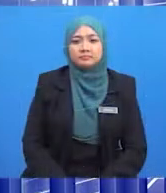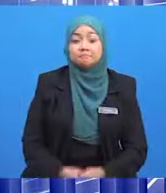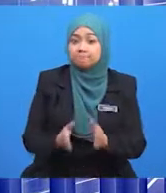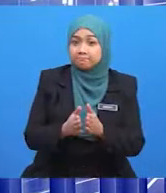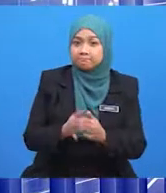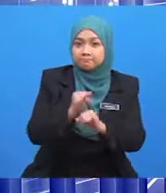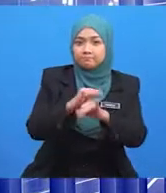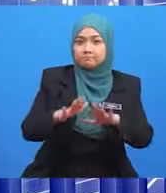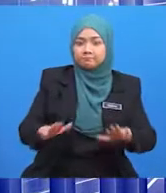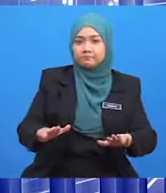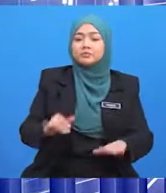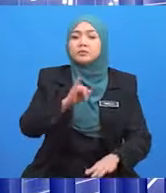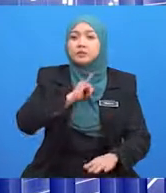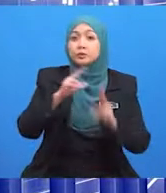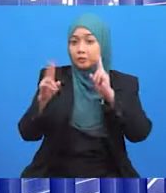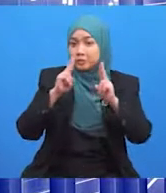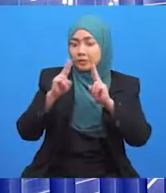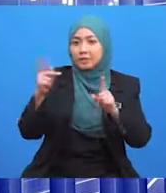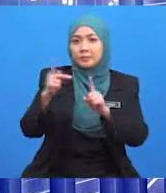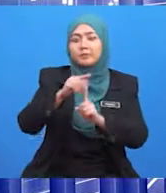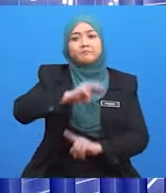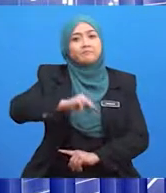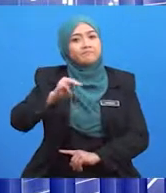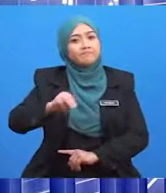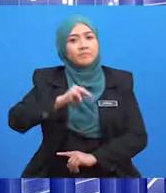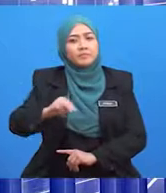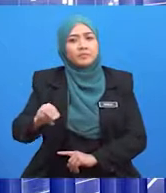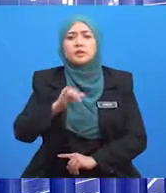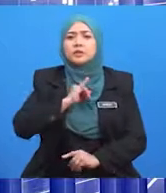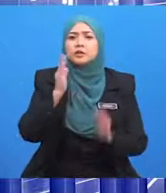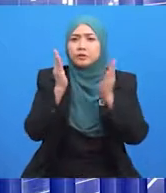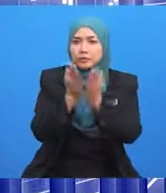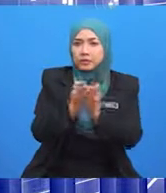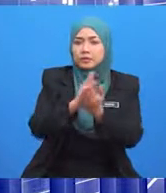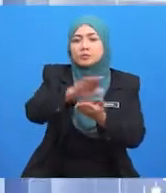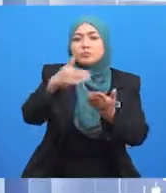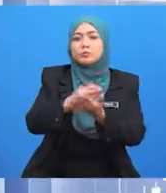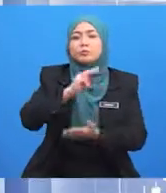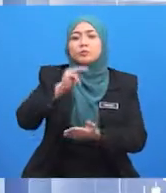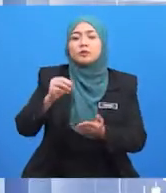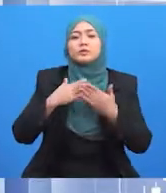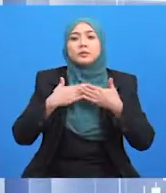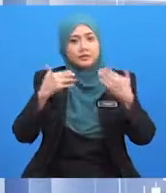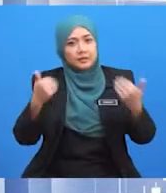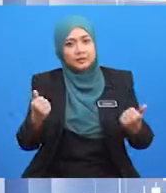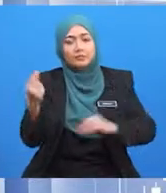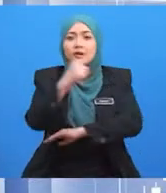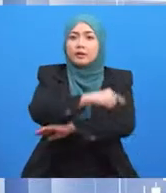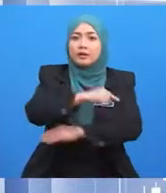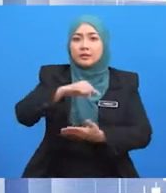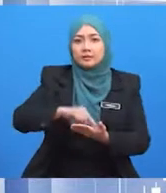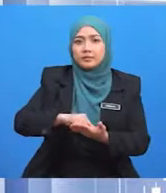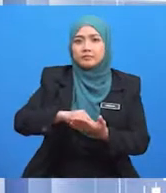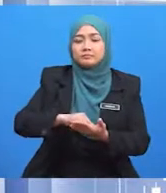Salam sejahtera saya ucapkan kepada murid-murid. Saya mendoakan murid-murid sihat-sihat belaka. Hari ini saya,